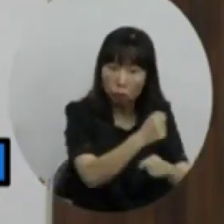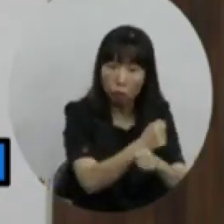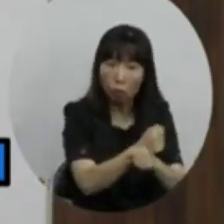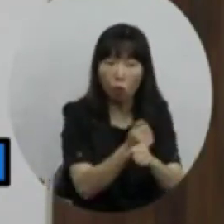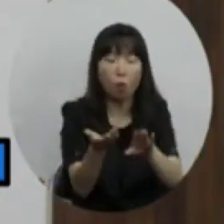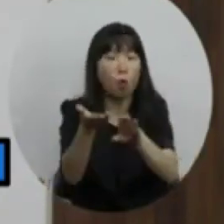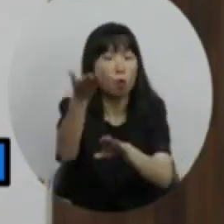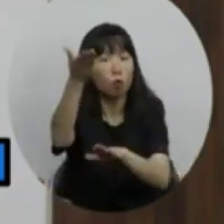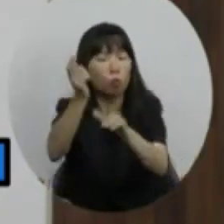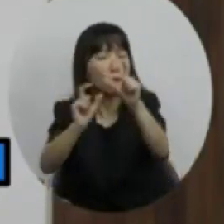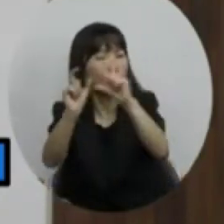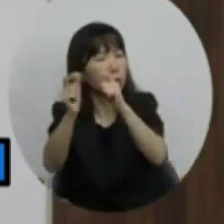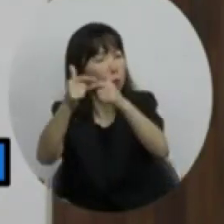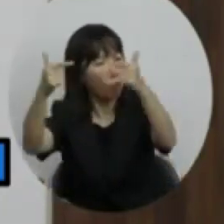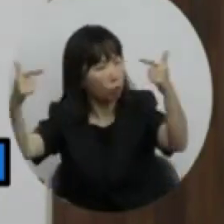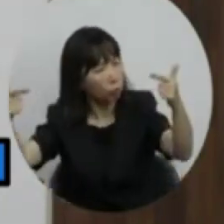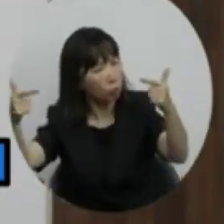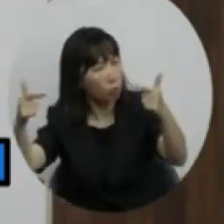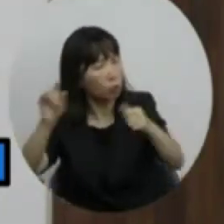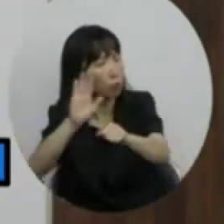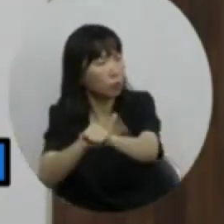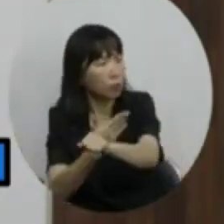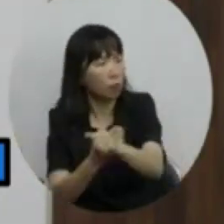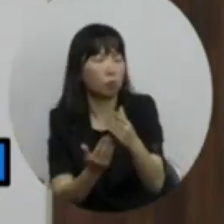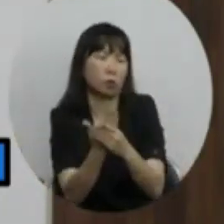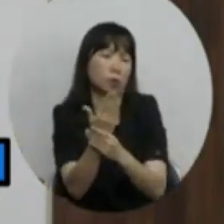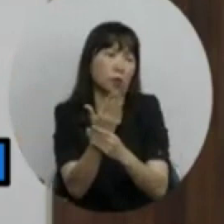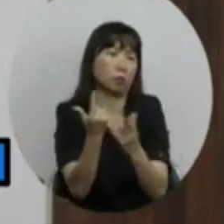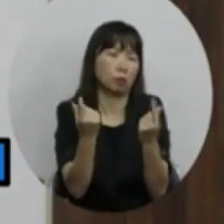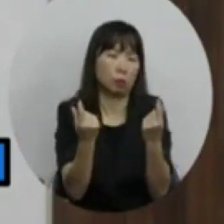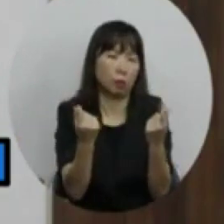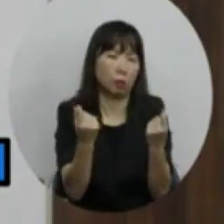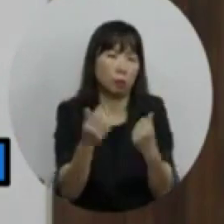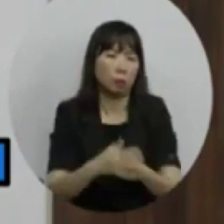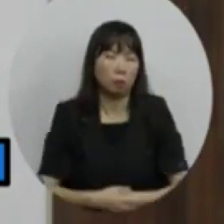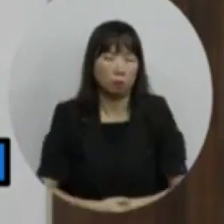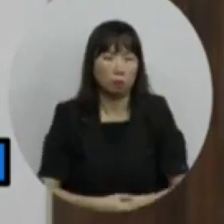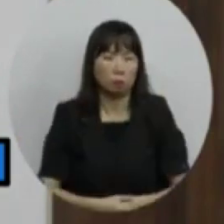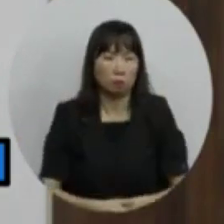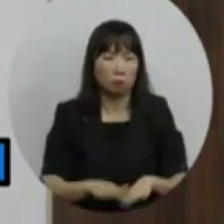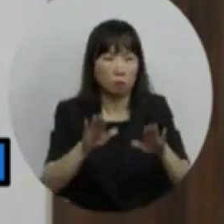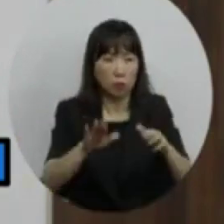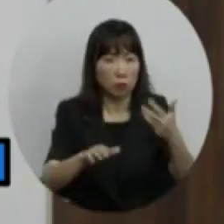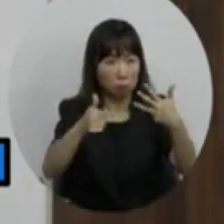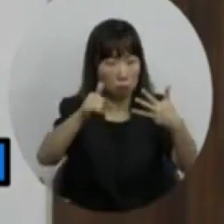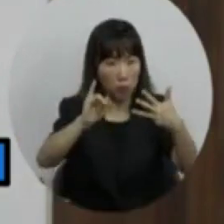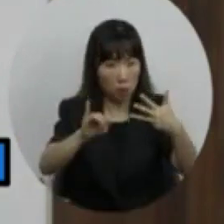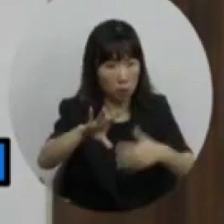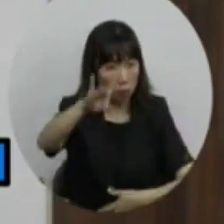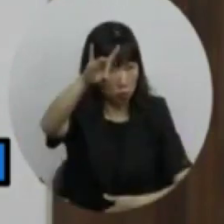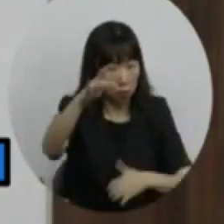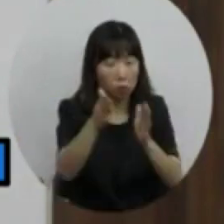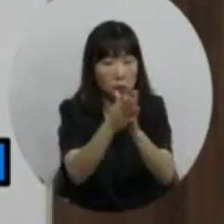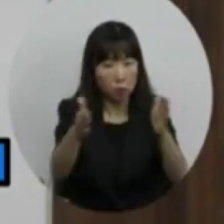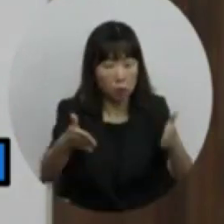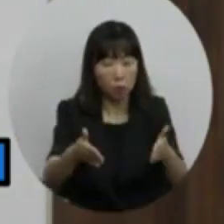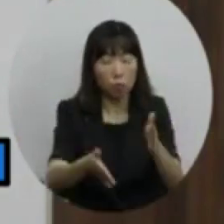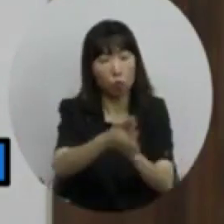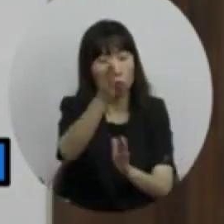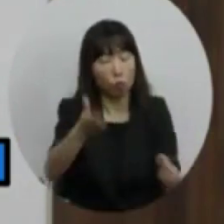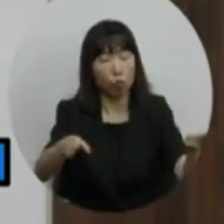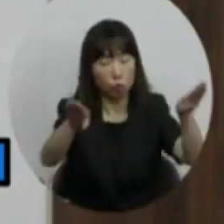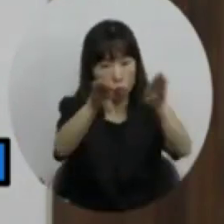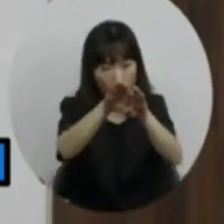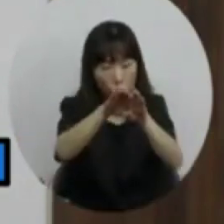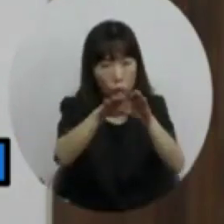기구를 확대하는 약간의 모순을 가지고 있습니다. 또한 민선 8기 출범 이후 도시공사 개편과